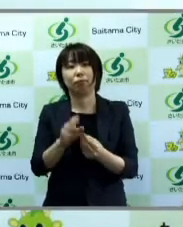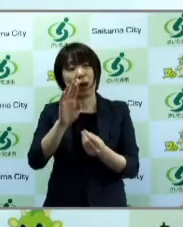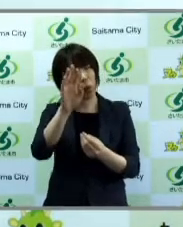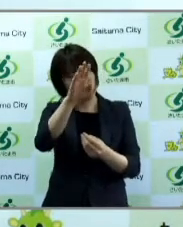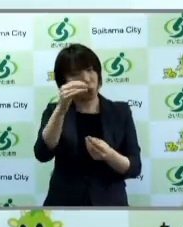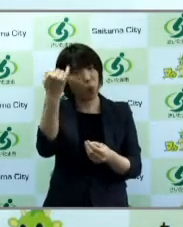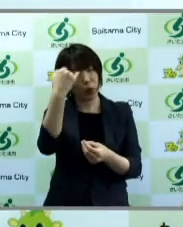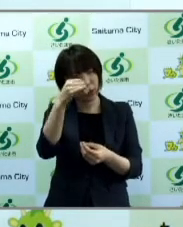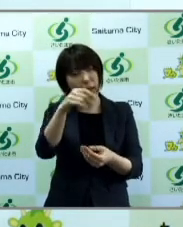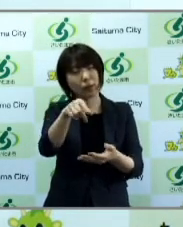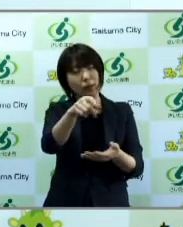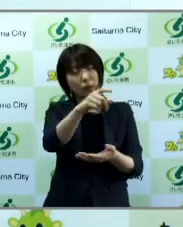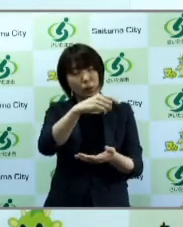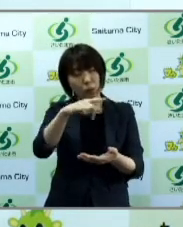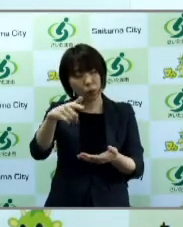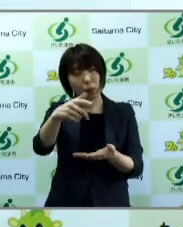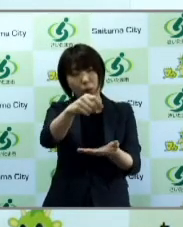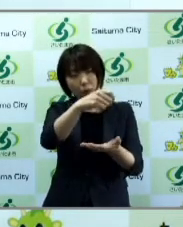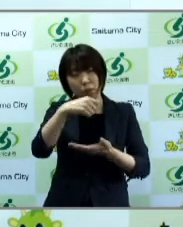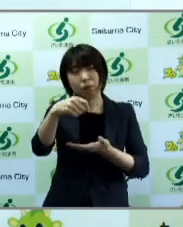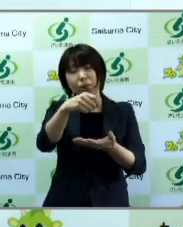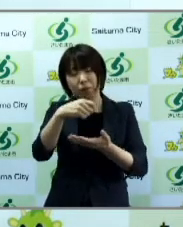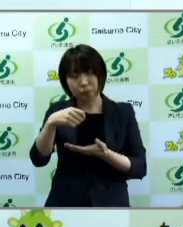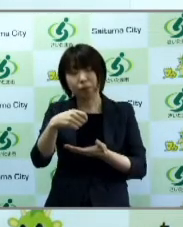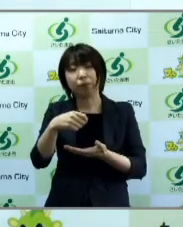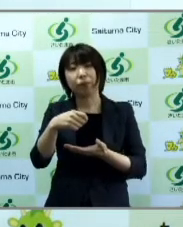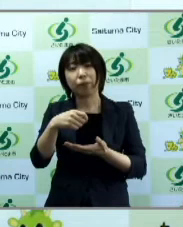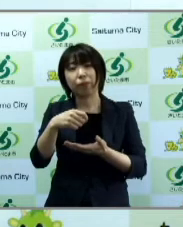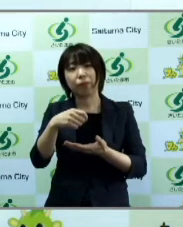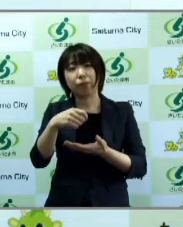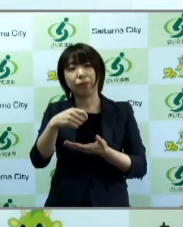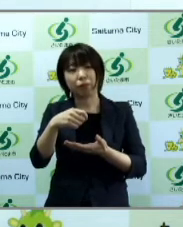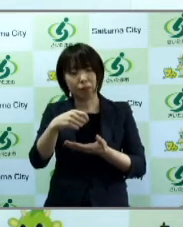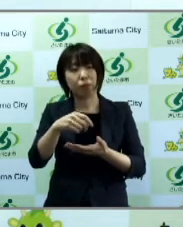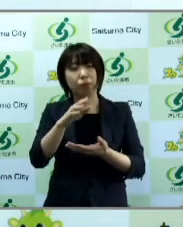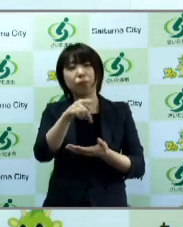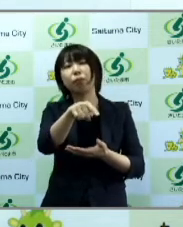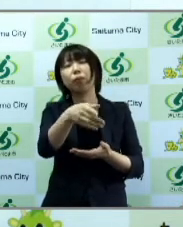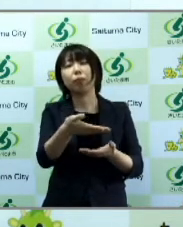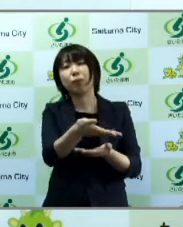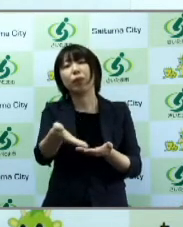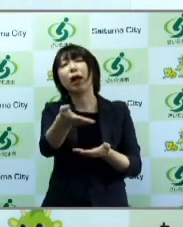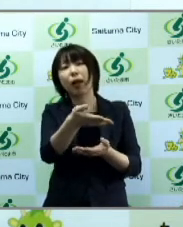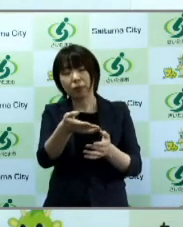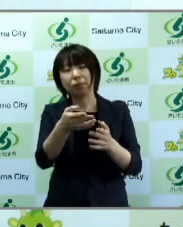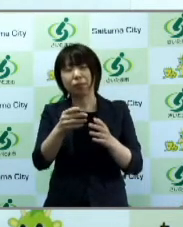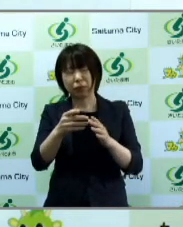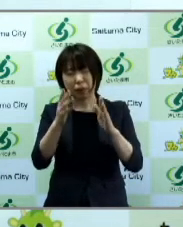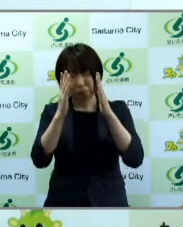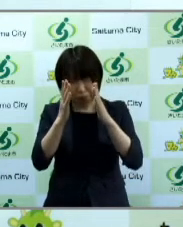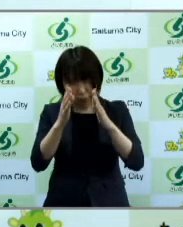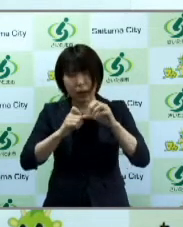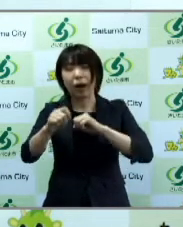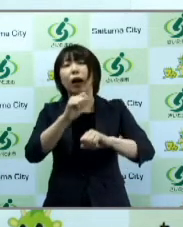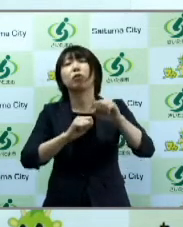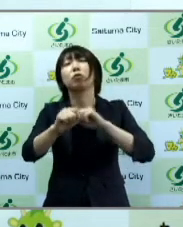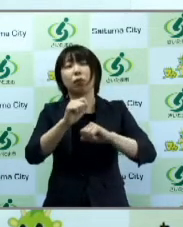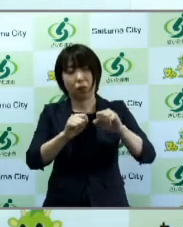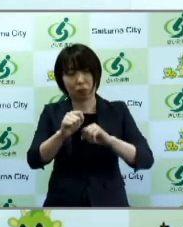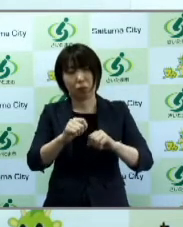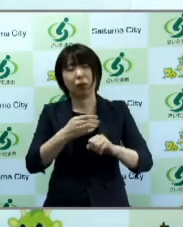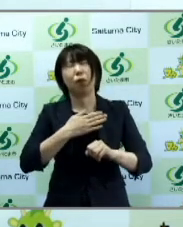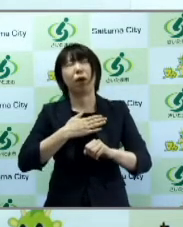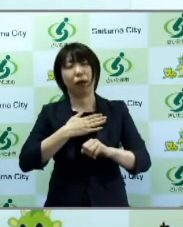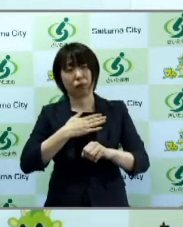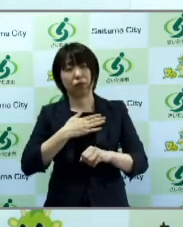中で、大変積極的にまた熱心に活動していただいております。本当に私たちとしてはありがたい